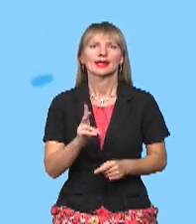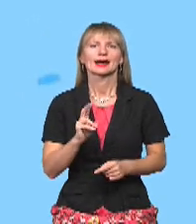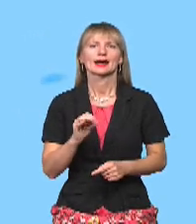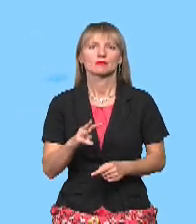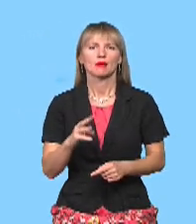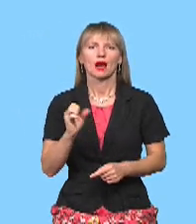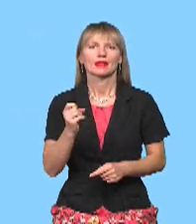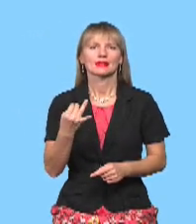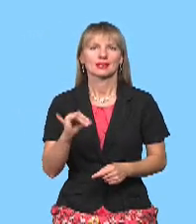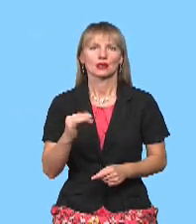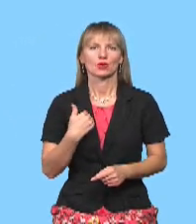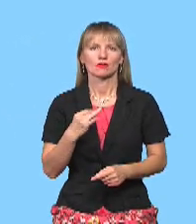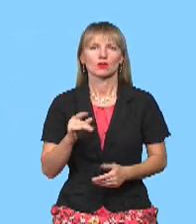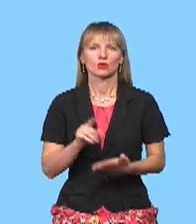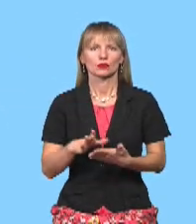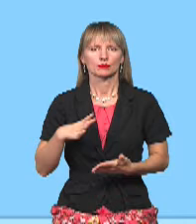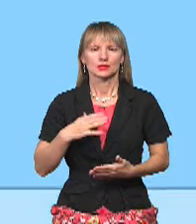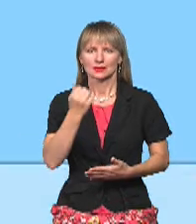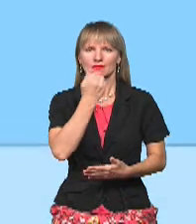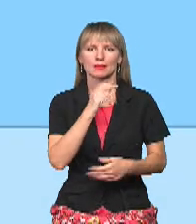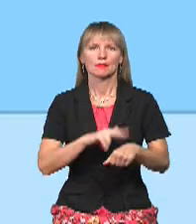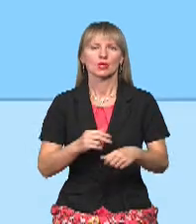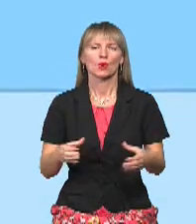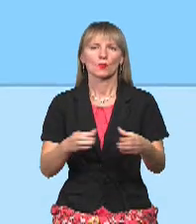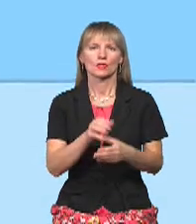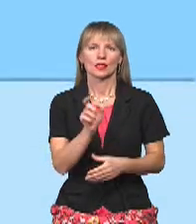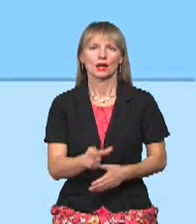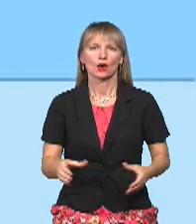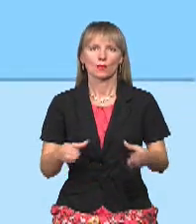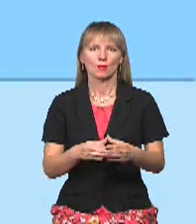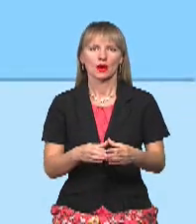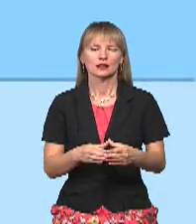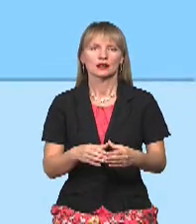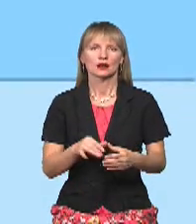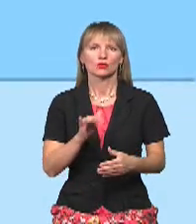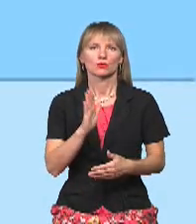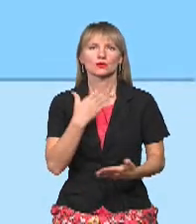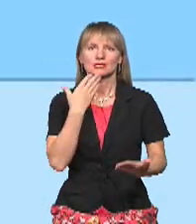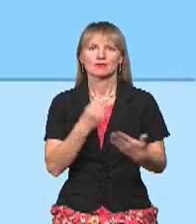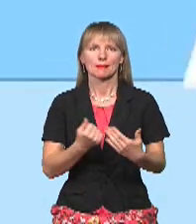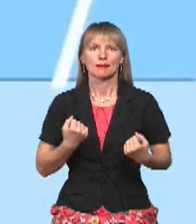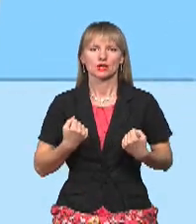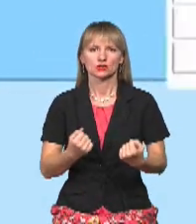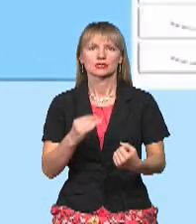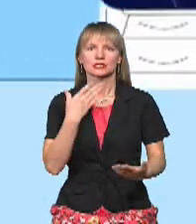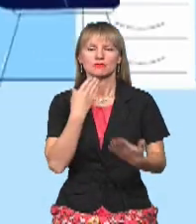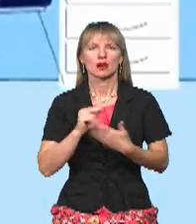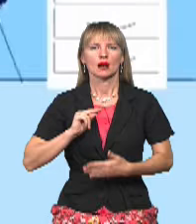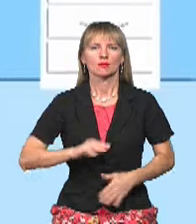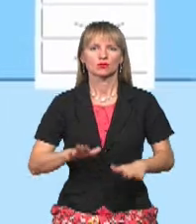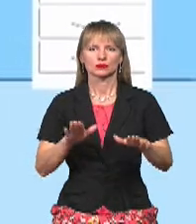хотів і мав би бути. Завдяки поліції та об'єднаній територіальній громаді в нього буде свій службовий автомобіль і своє робоче